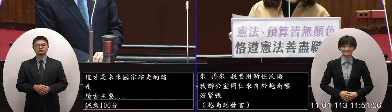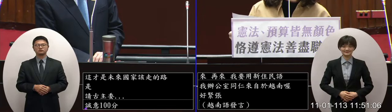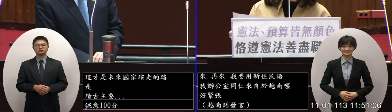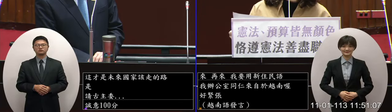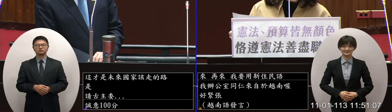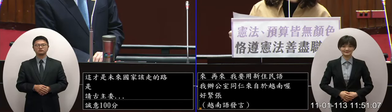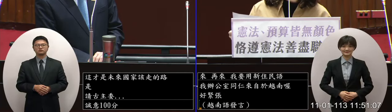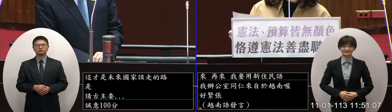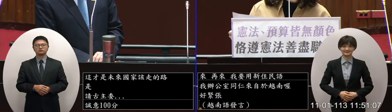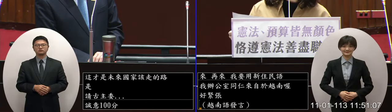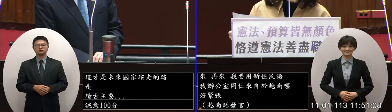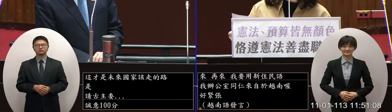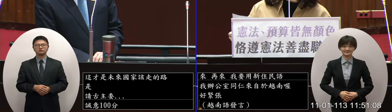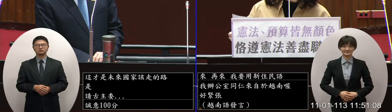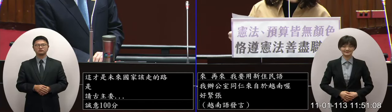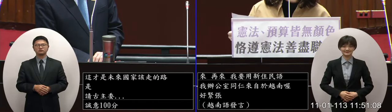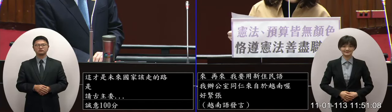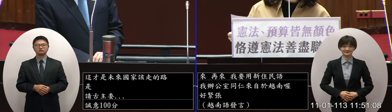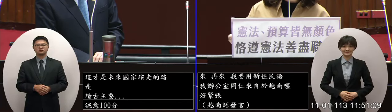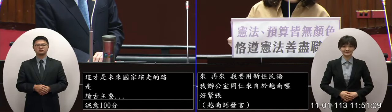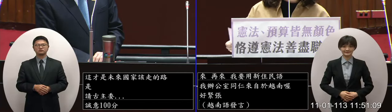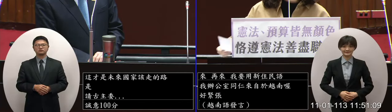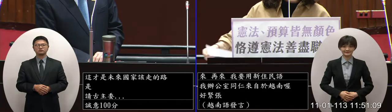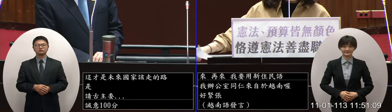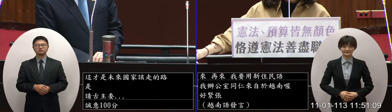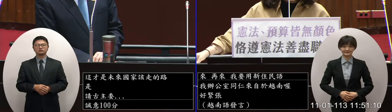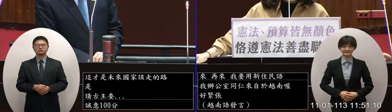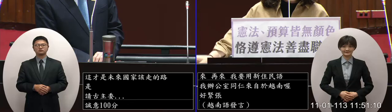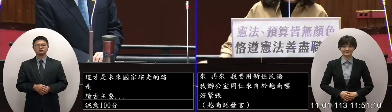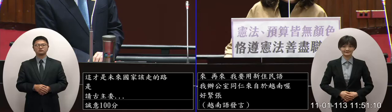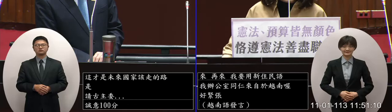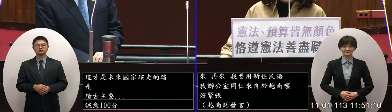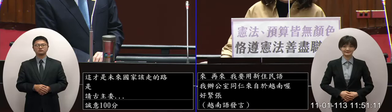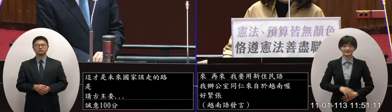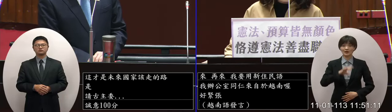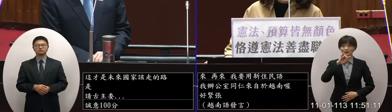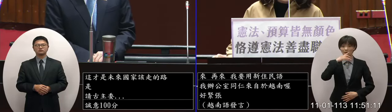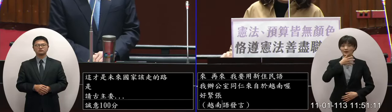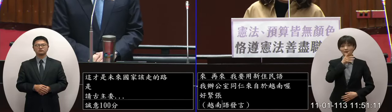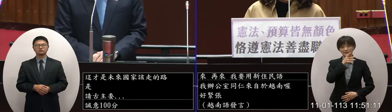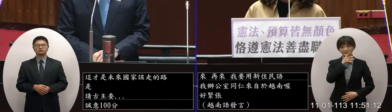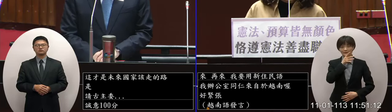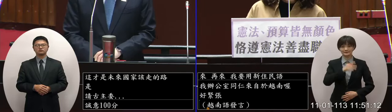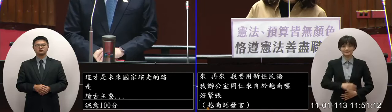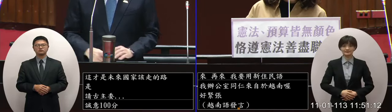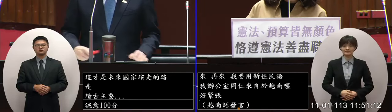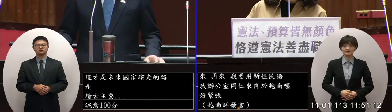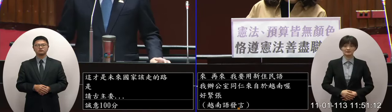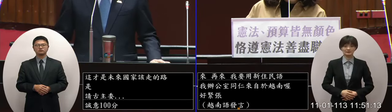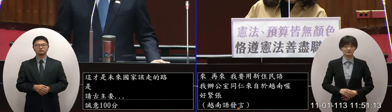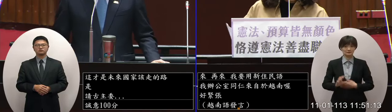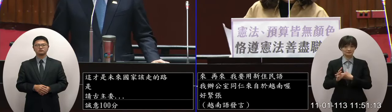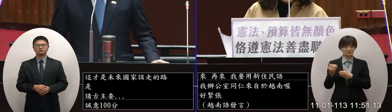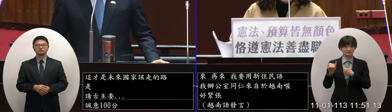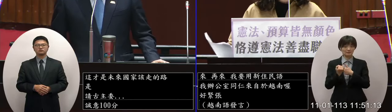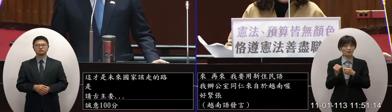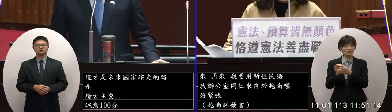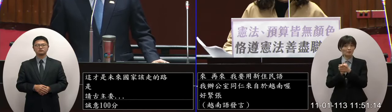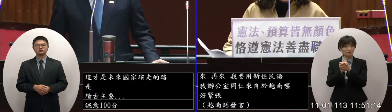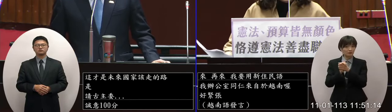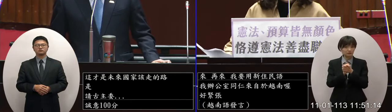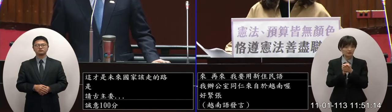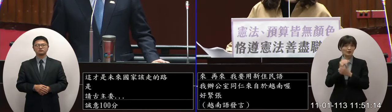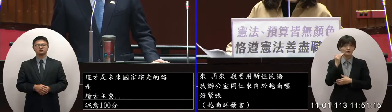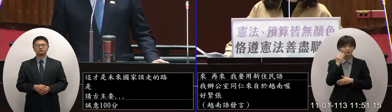先生或非瑞港深感动。这是越南话。新住民的朋友，如